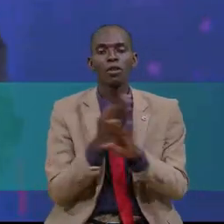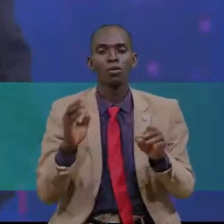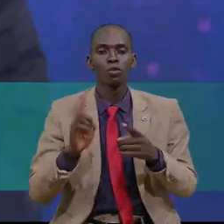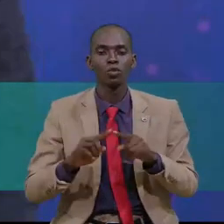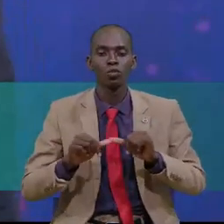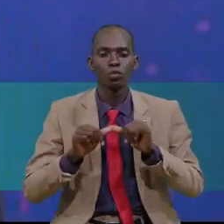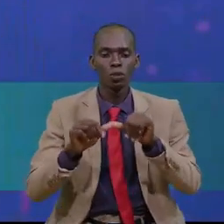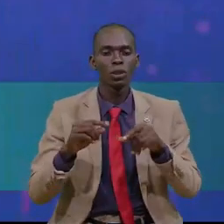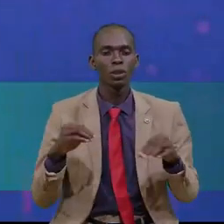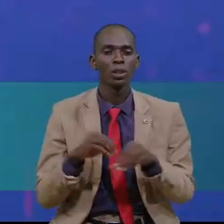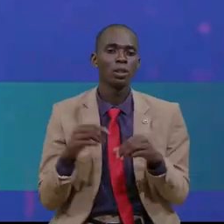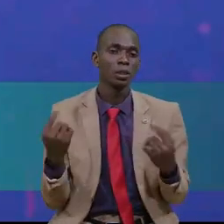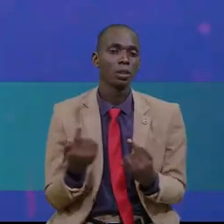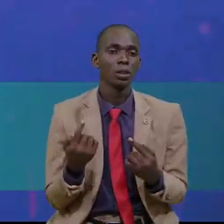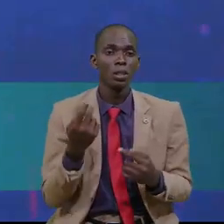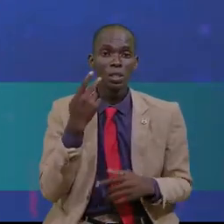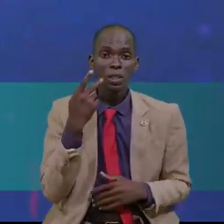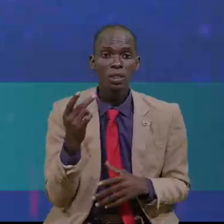continuer à pécher. Ouais, cela.